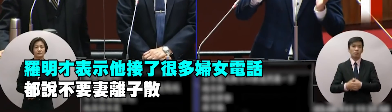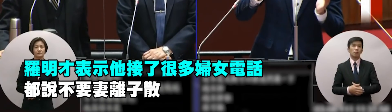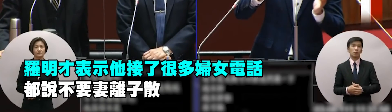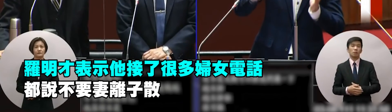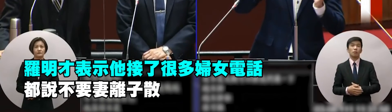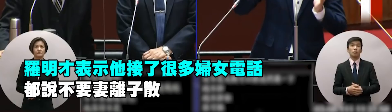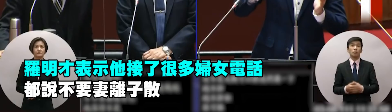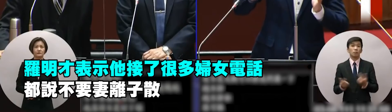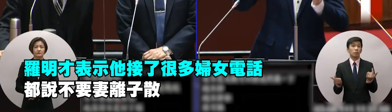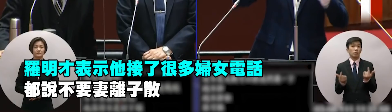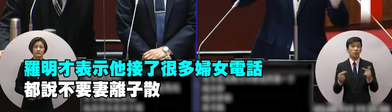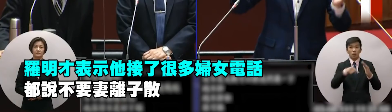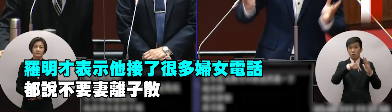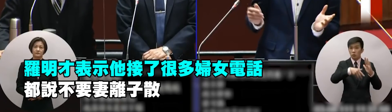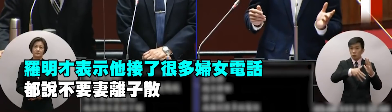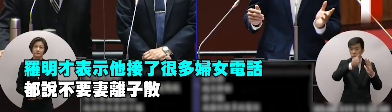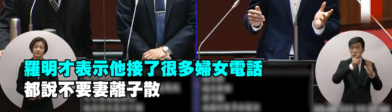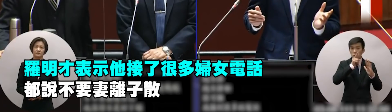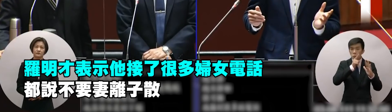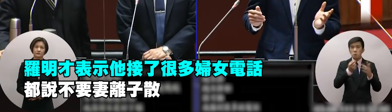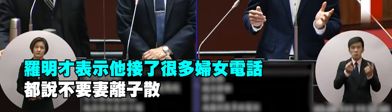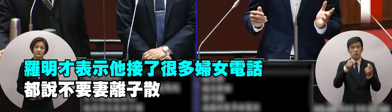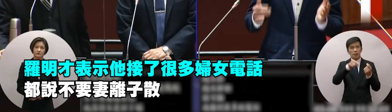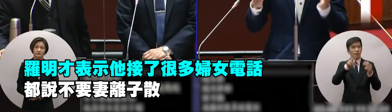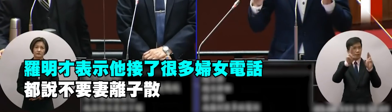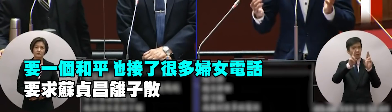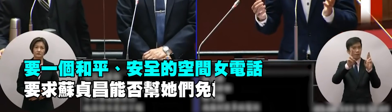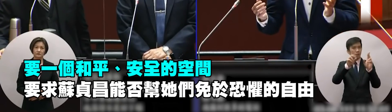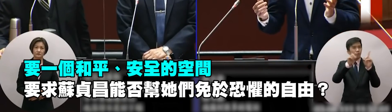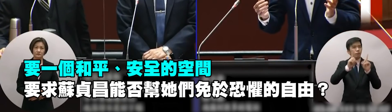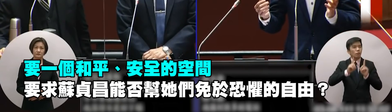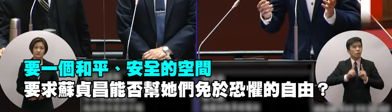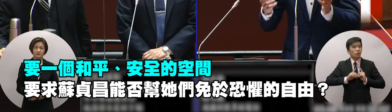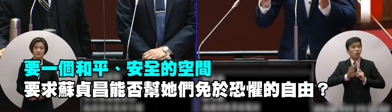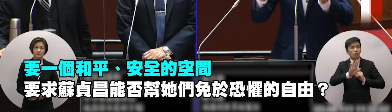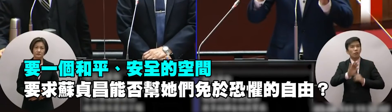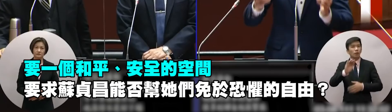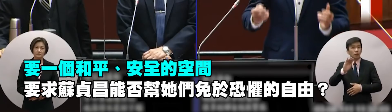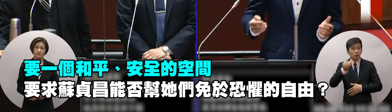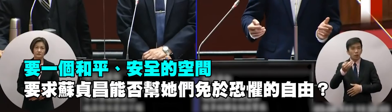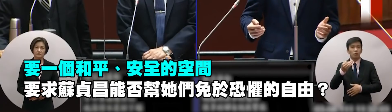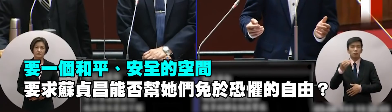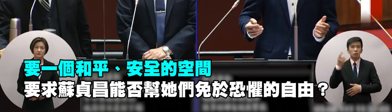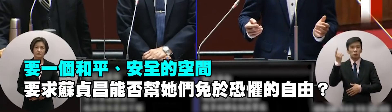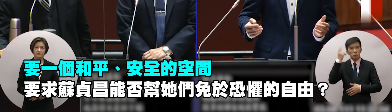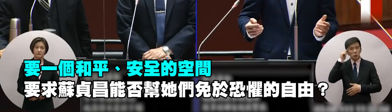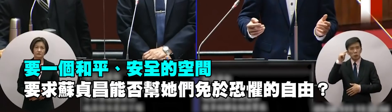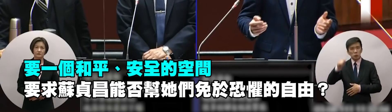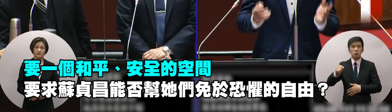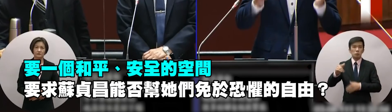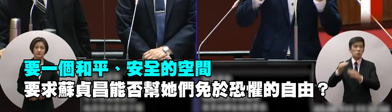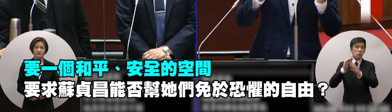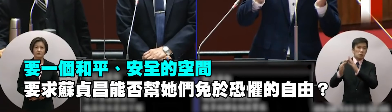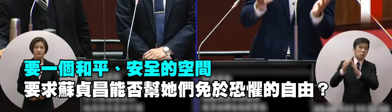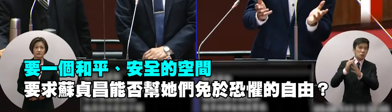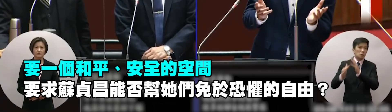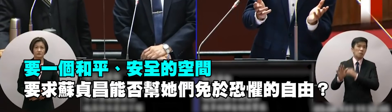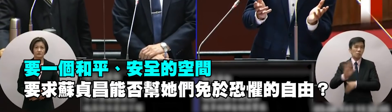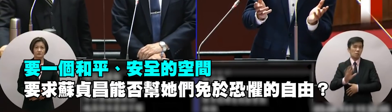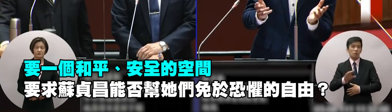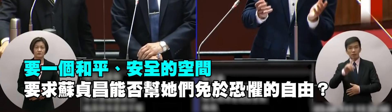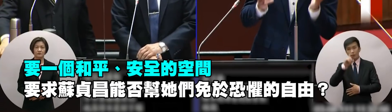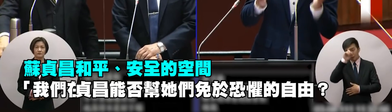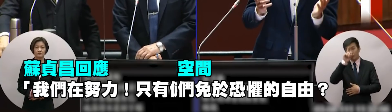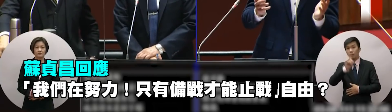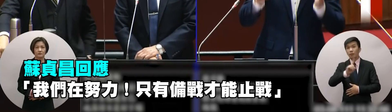刚像院长讲那个是很感人啊，可是他们讲说，我们不要妻离子散啊，我们追求